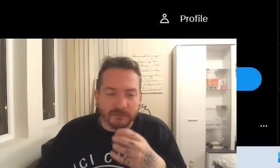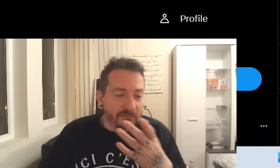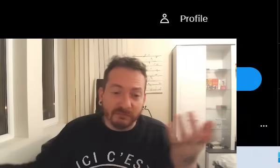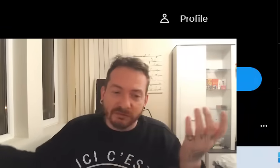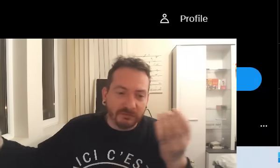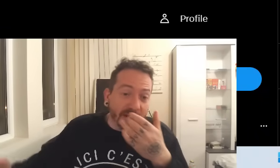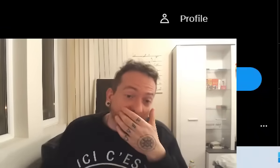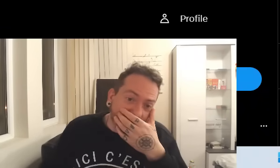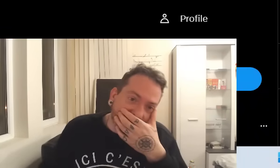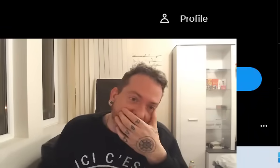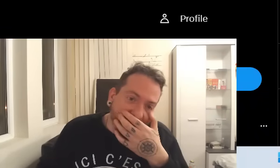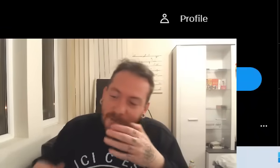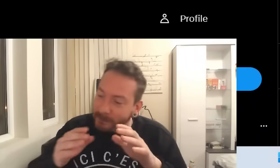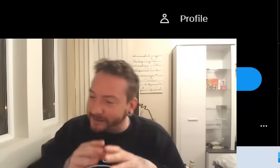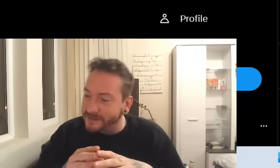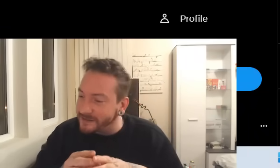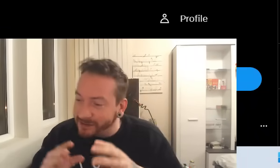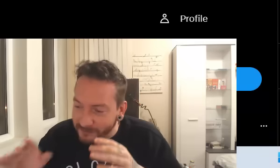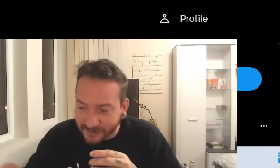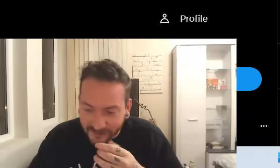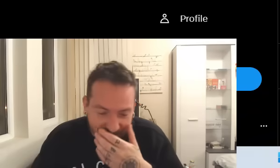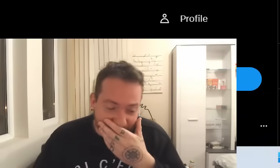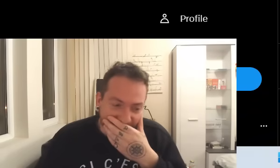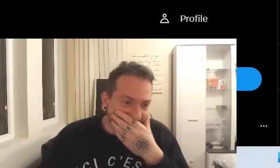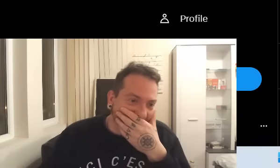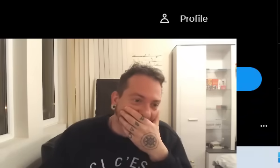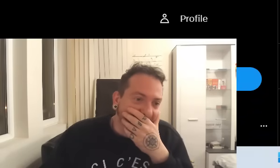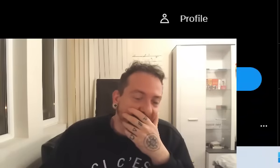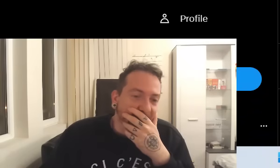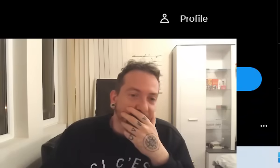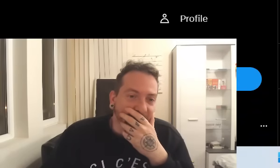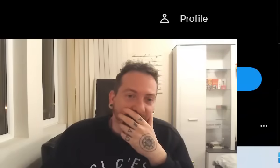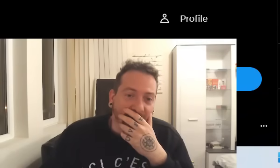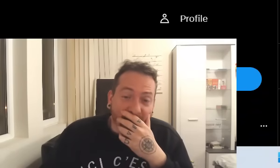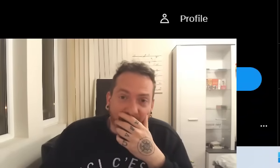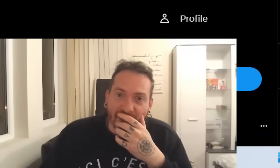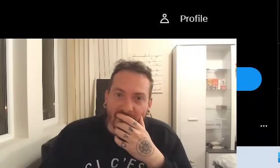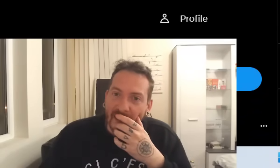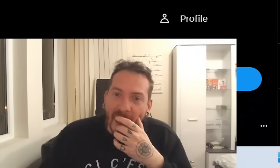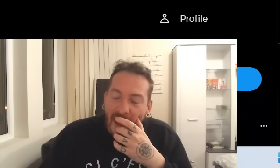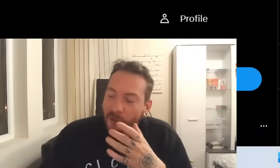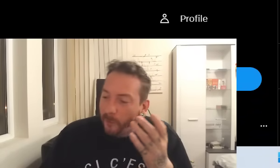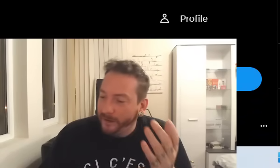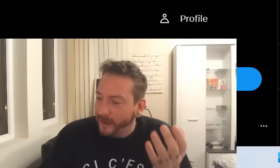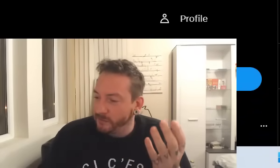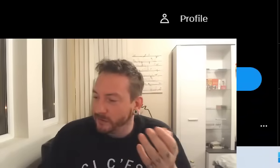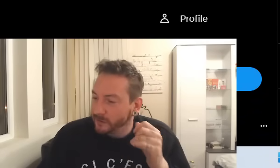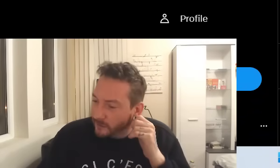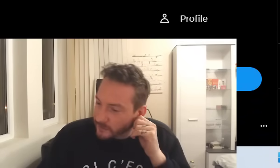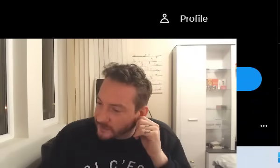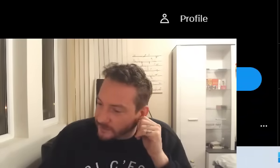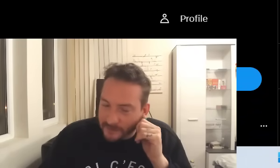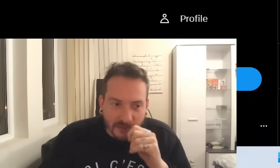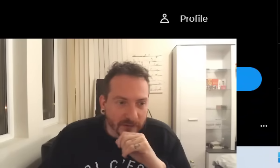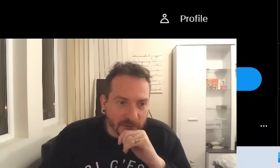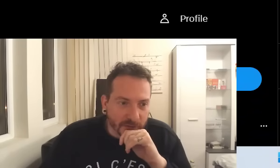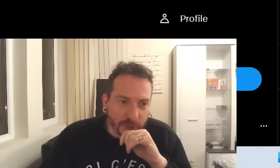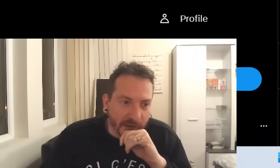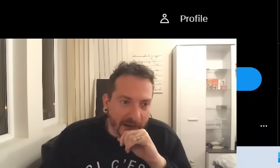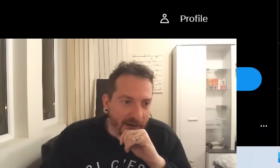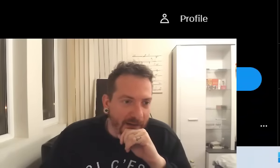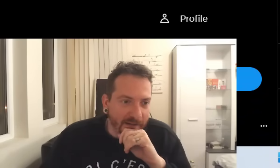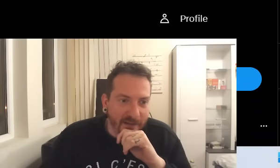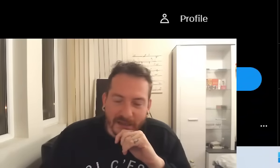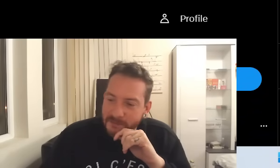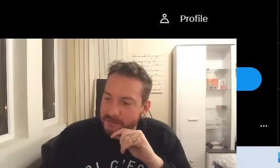FAF je vois pas qui c'est mais c'est c'est incroyable ce